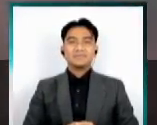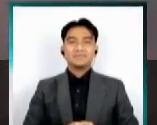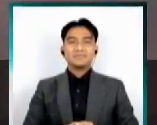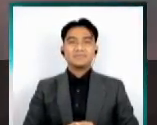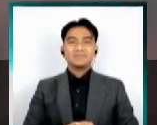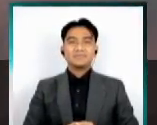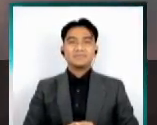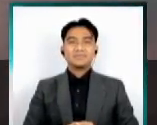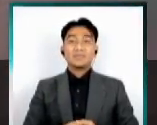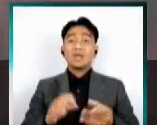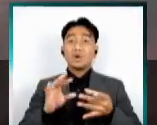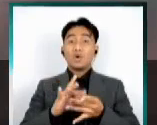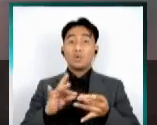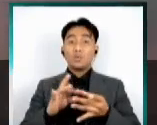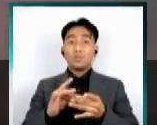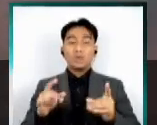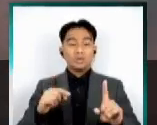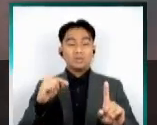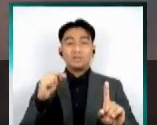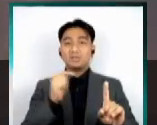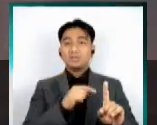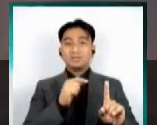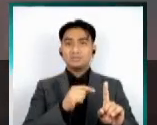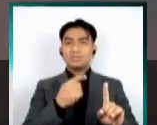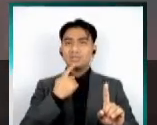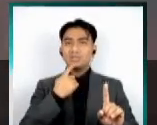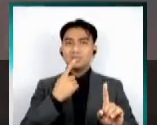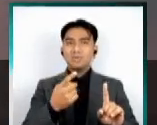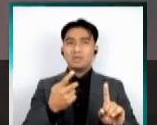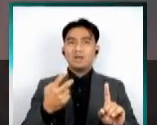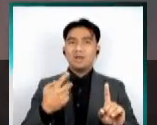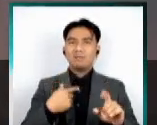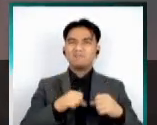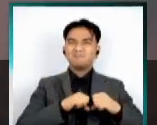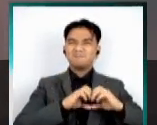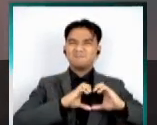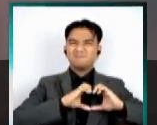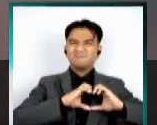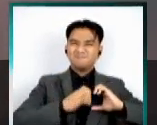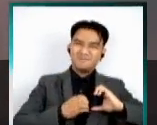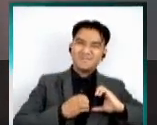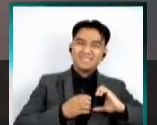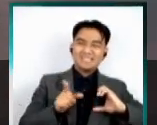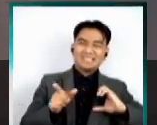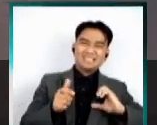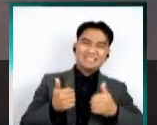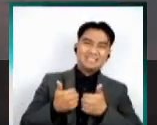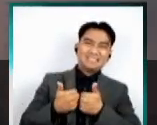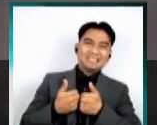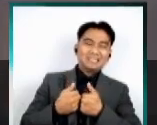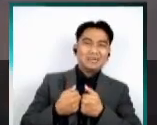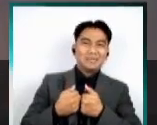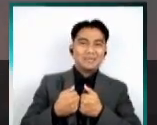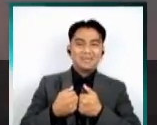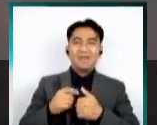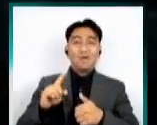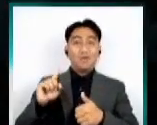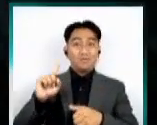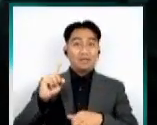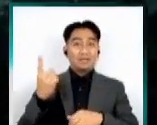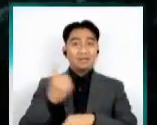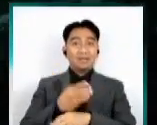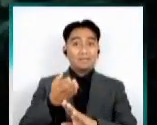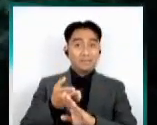Kwento pa ng Norwegian singer, nag-break sila ng kanyang girlfriend isang araw matapos i-release ang kanta noong August.